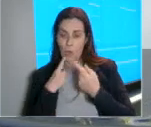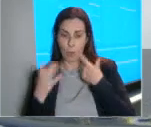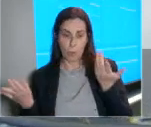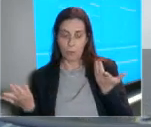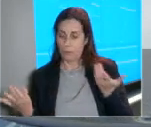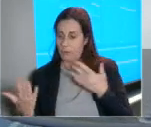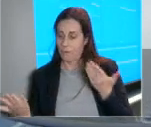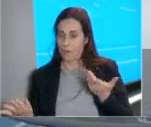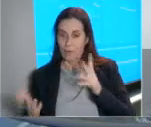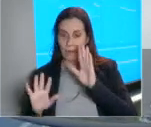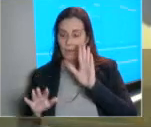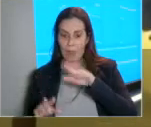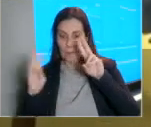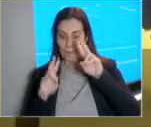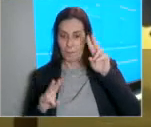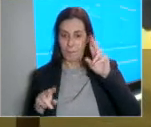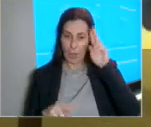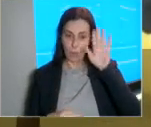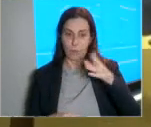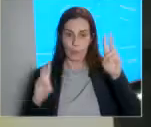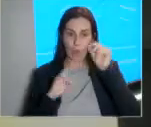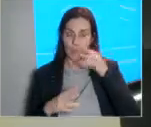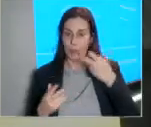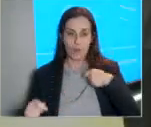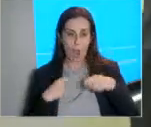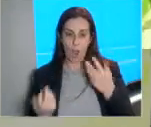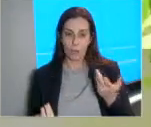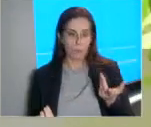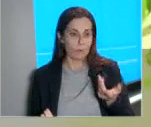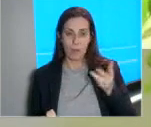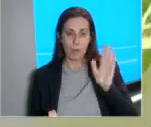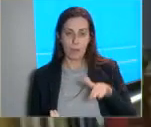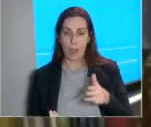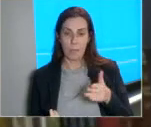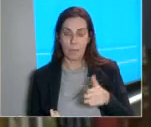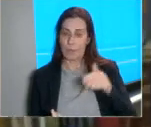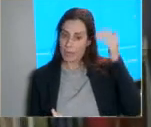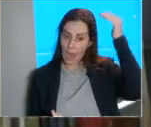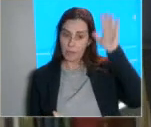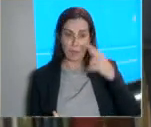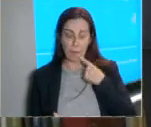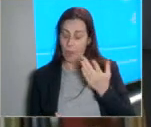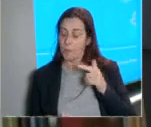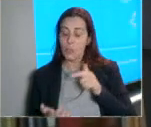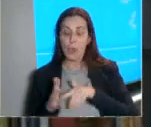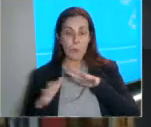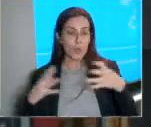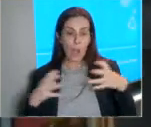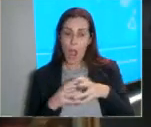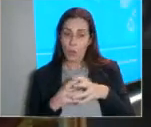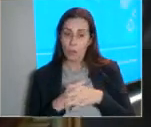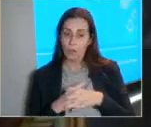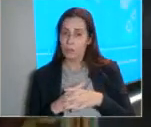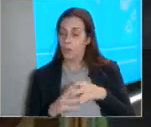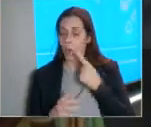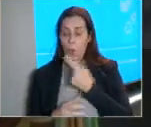מתן ולא תהיה הדדיות ופשרות הדדיות, ואת זה אפשר להגיד, כי גם בני גנץ אמר, בשביל ממשלת אחדות,